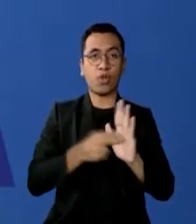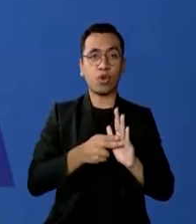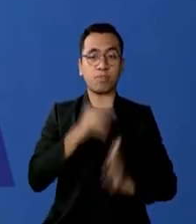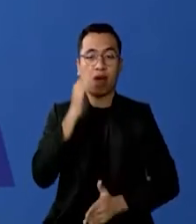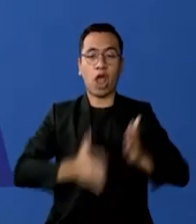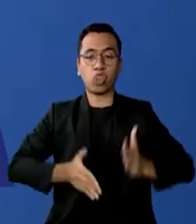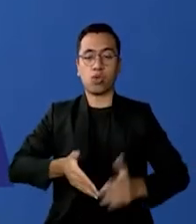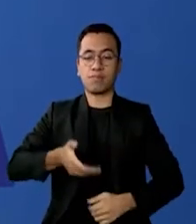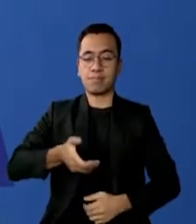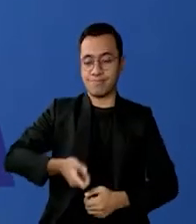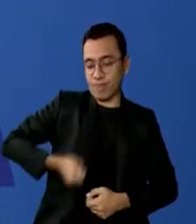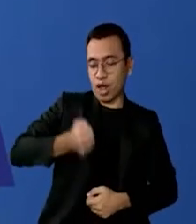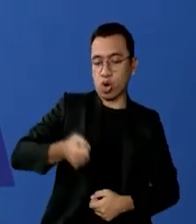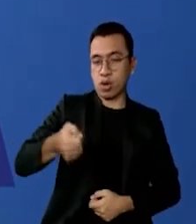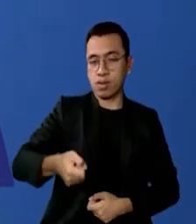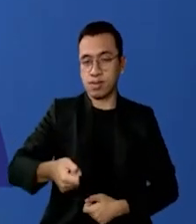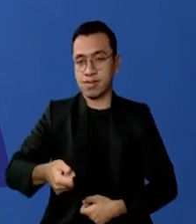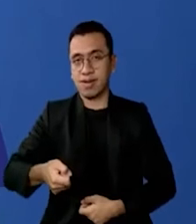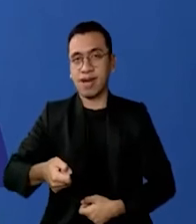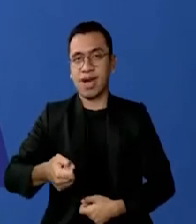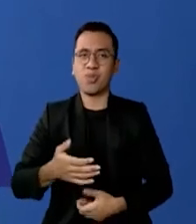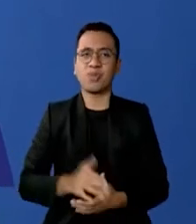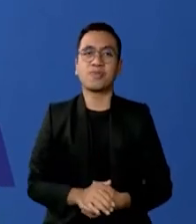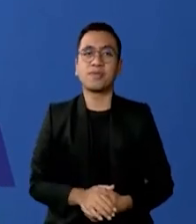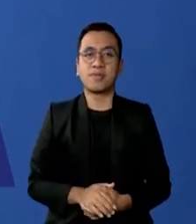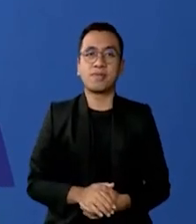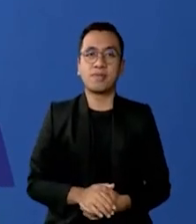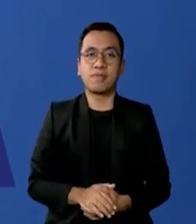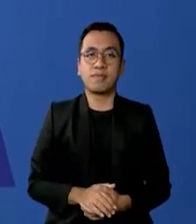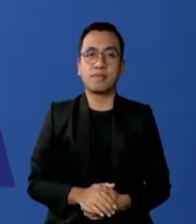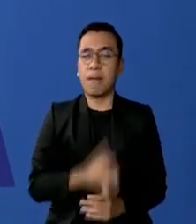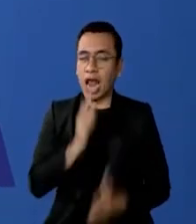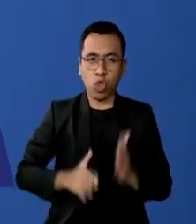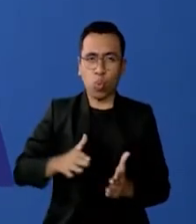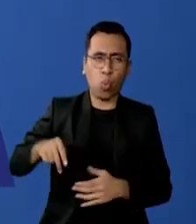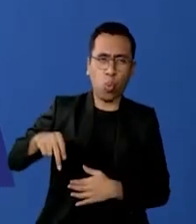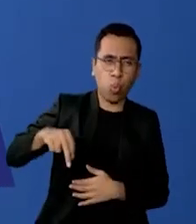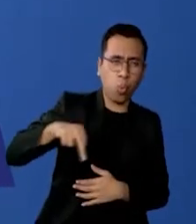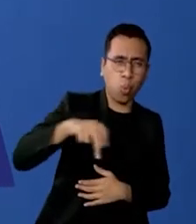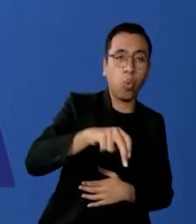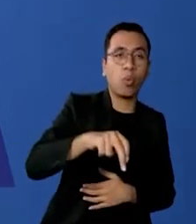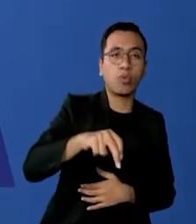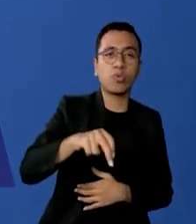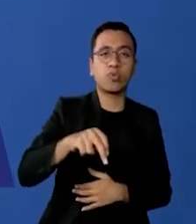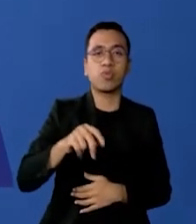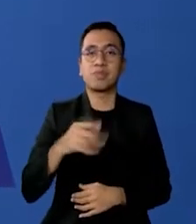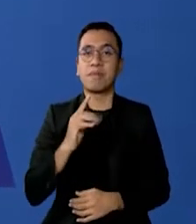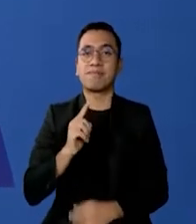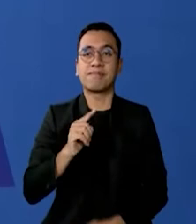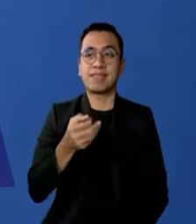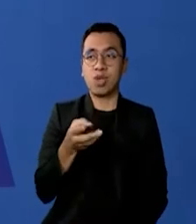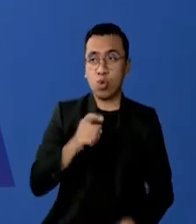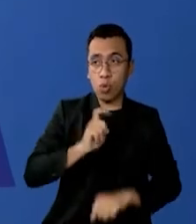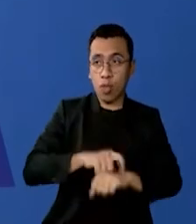bahwa khotib atau melawak to12v internet sudah atau satu tahun